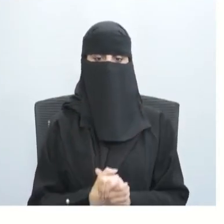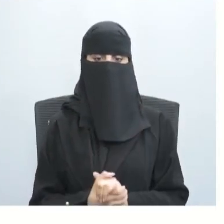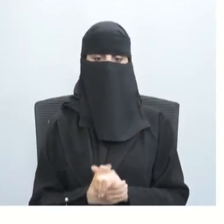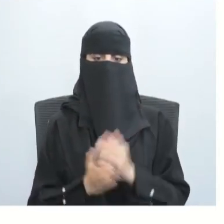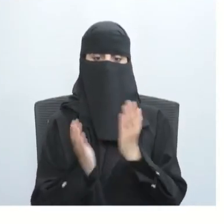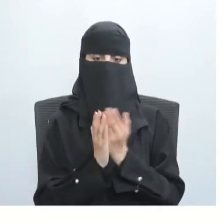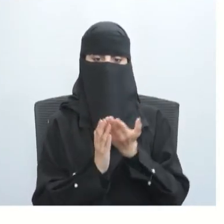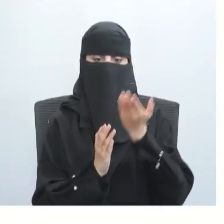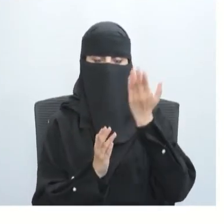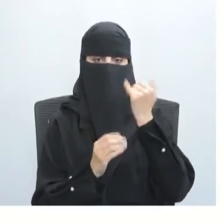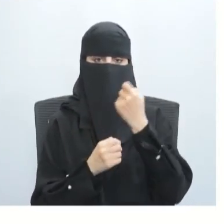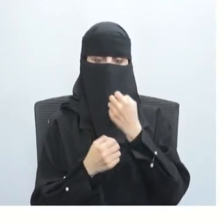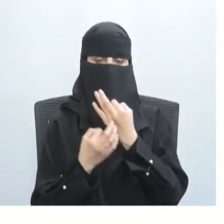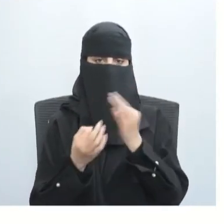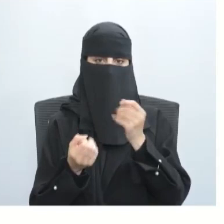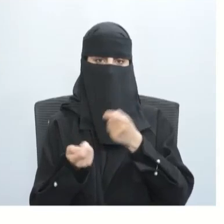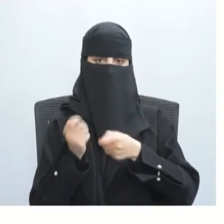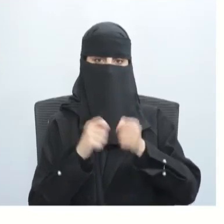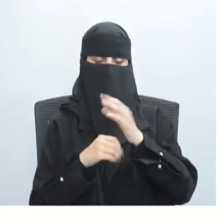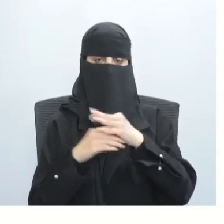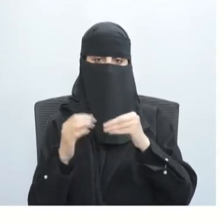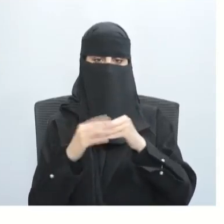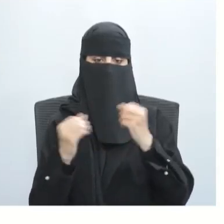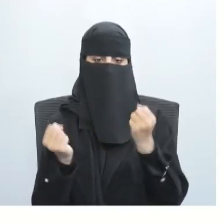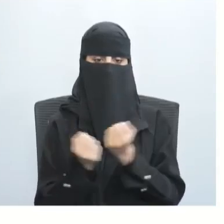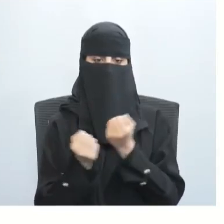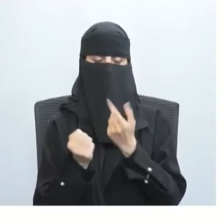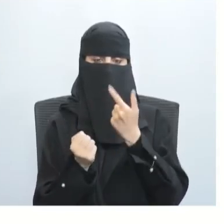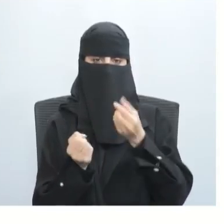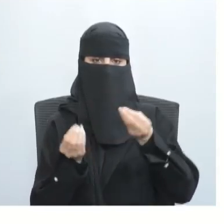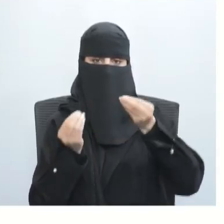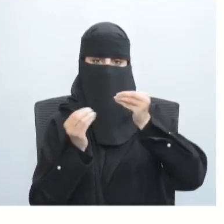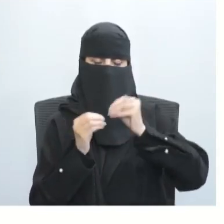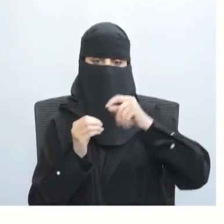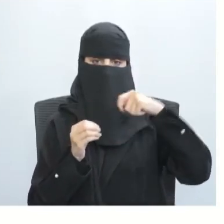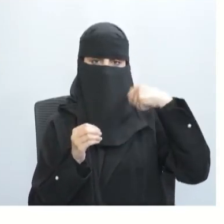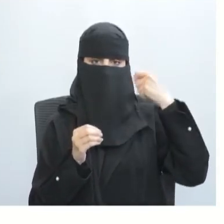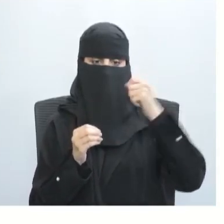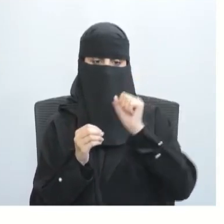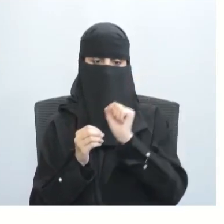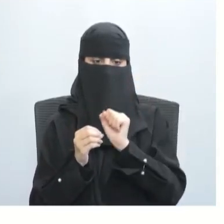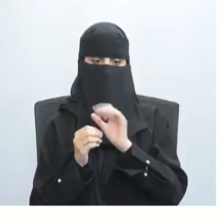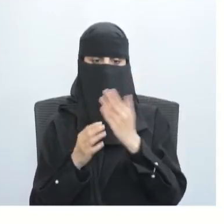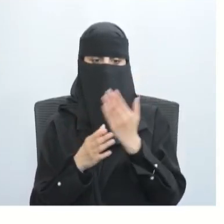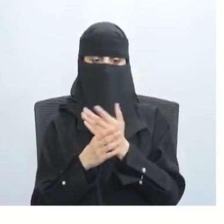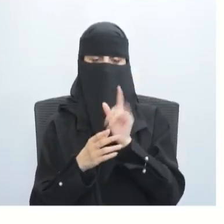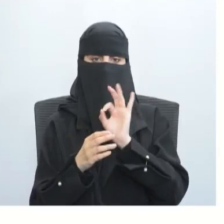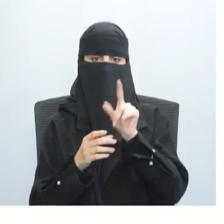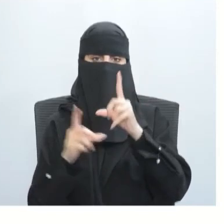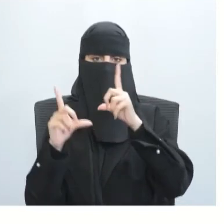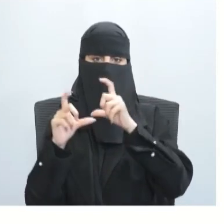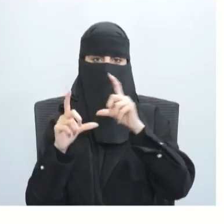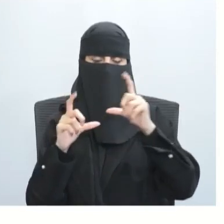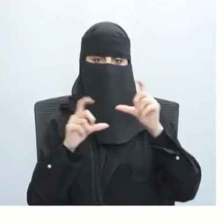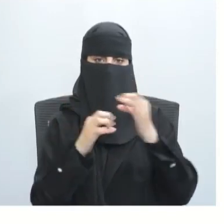في الدرس السابق طبقنا مهارات عمليه لانشاء مقطع فيديو على افتراض انك التقطت